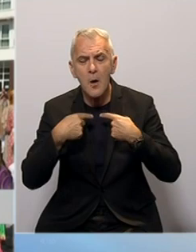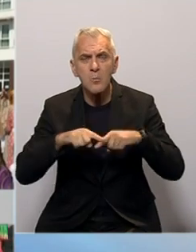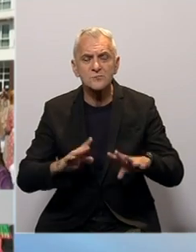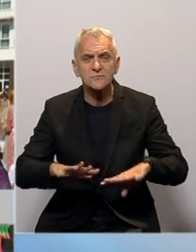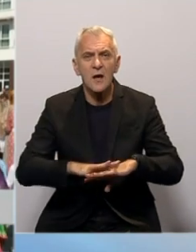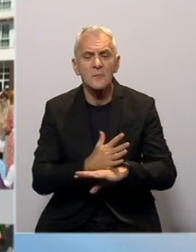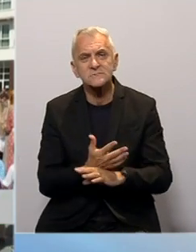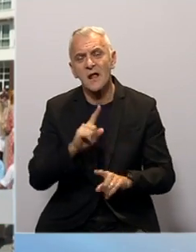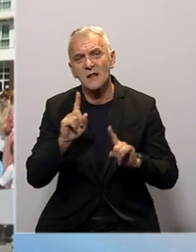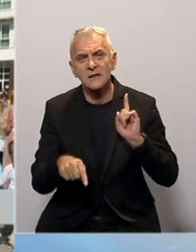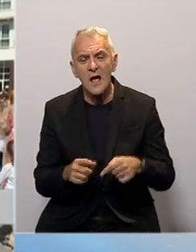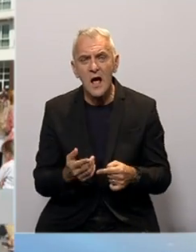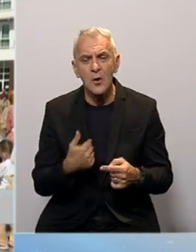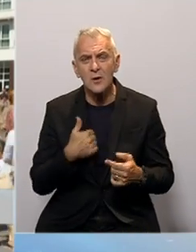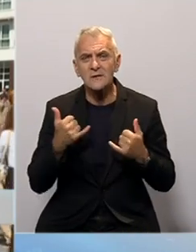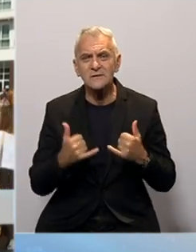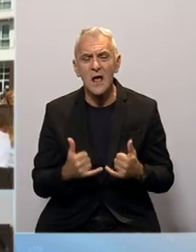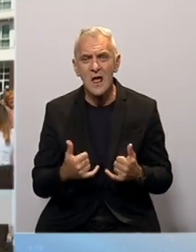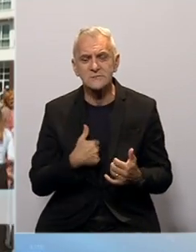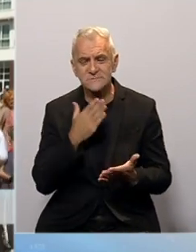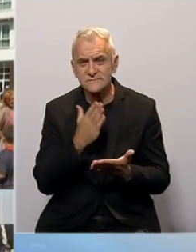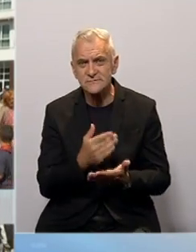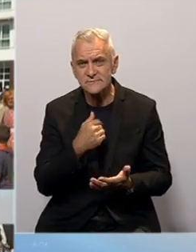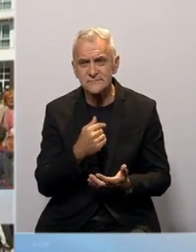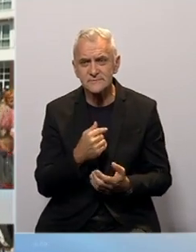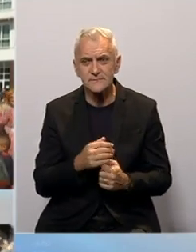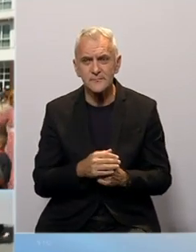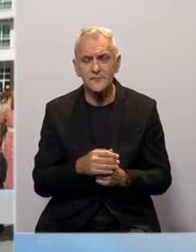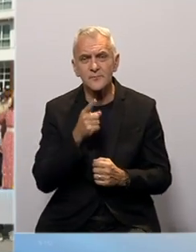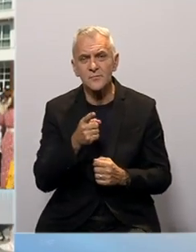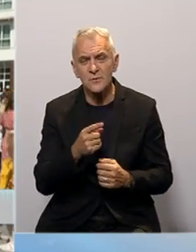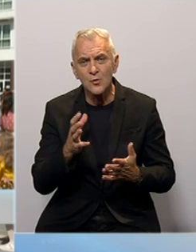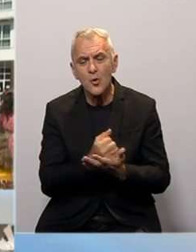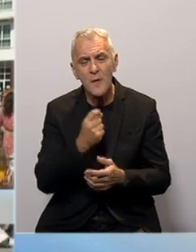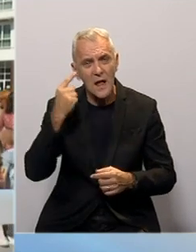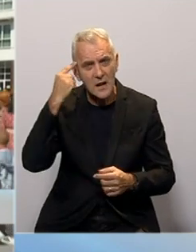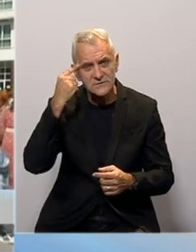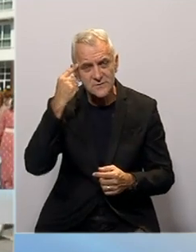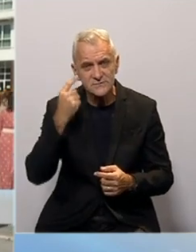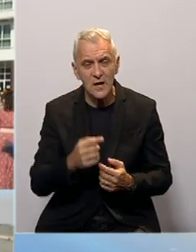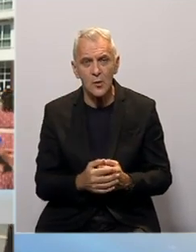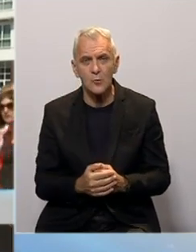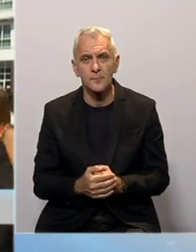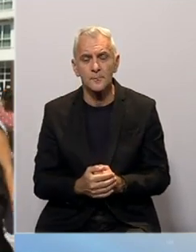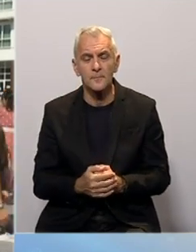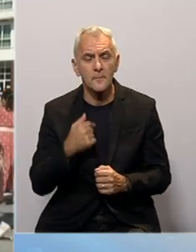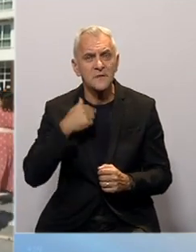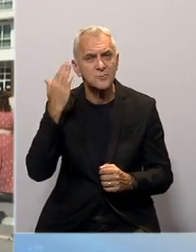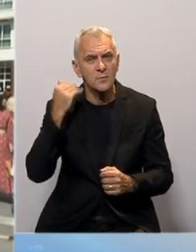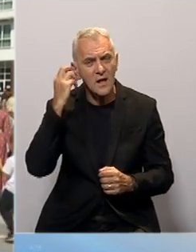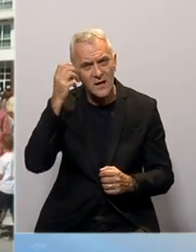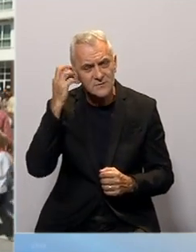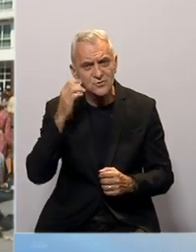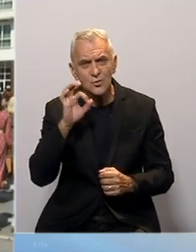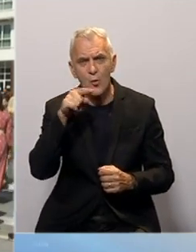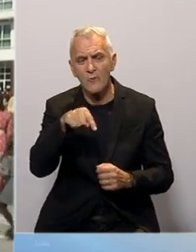emocija i nekako danas tek ovaj trg dobiva potpuni smisao. Mi kada smo razmišljali o konstrukciji ovoga